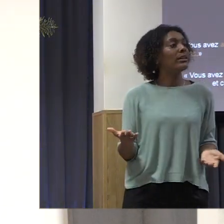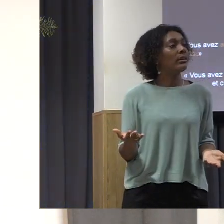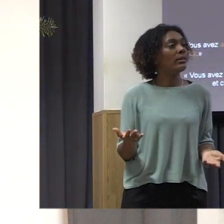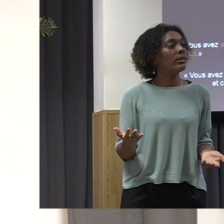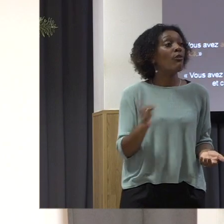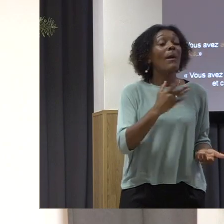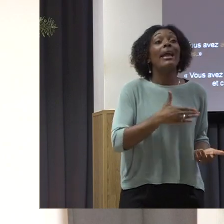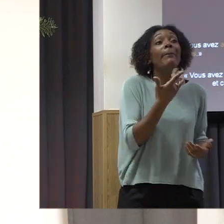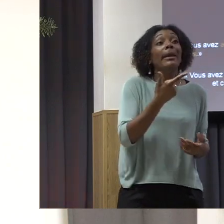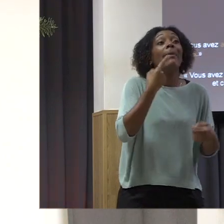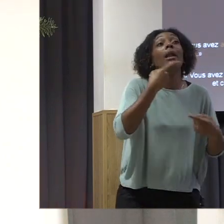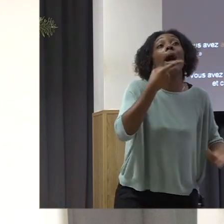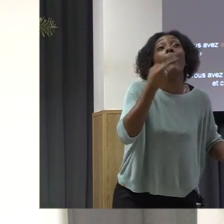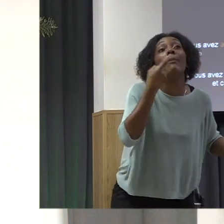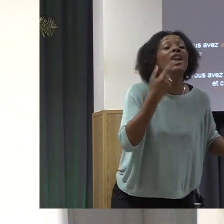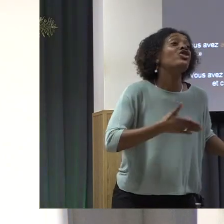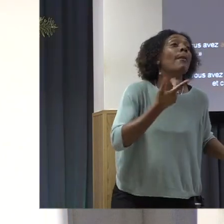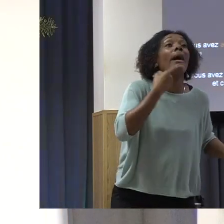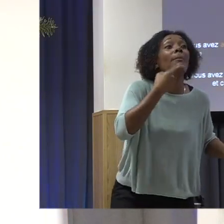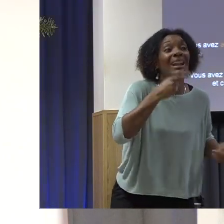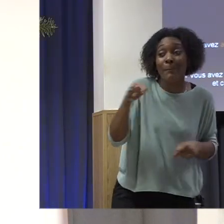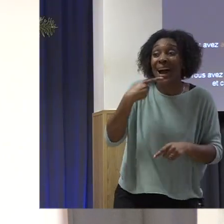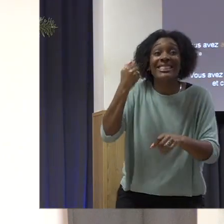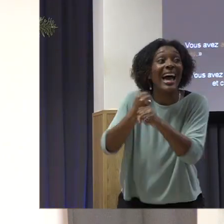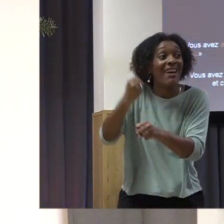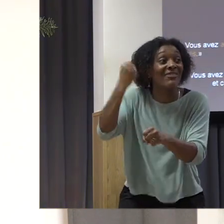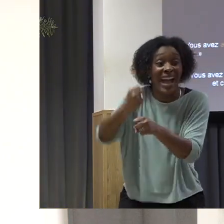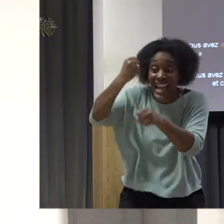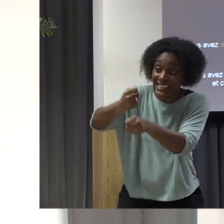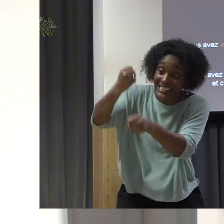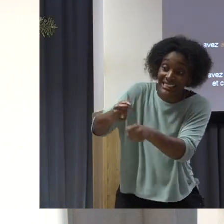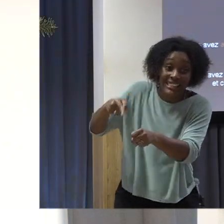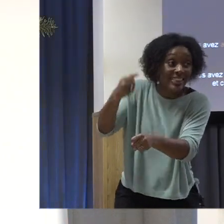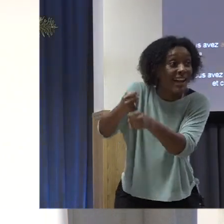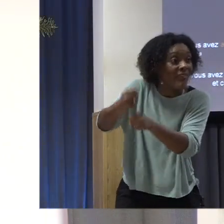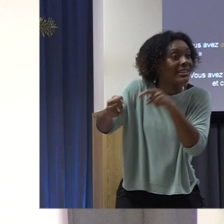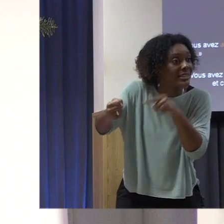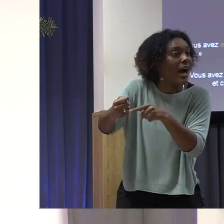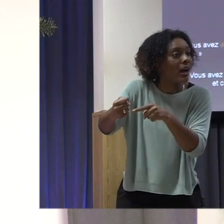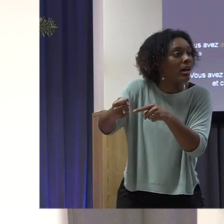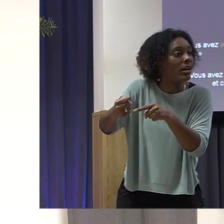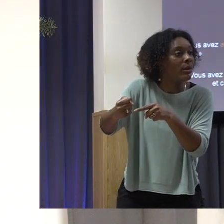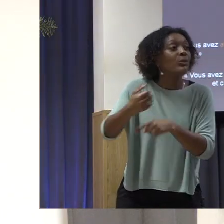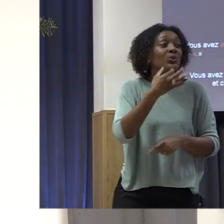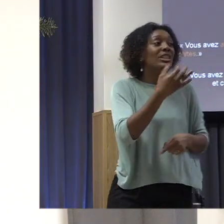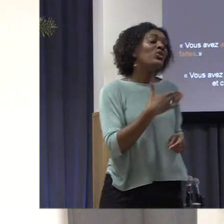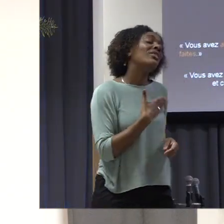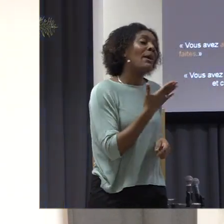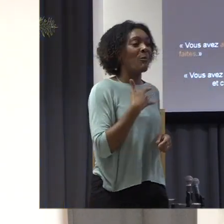parole. Ici, il nous est parlé du travail de leur amour. Ce n'est pas le tout de dire « Ah, je t'aime, mon frère ».